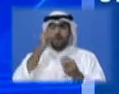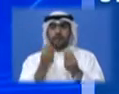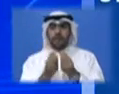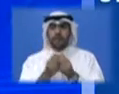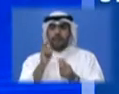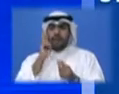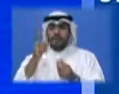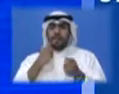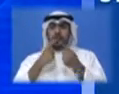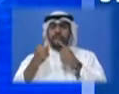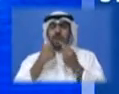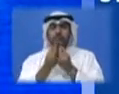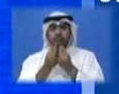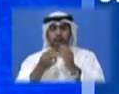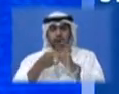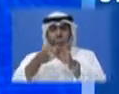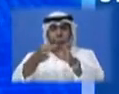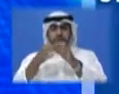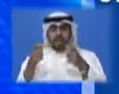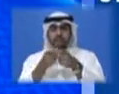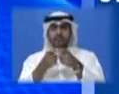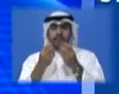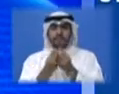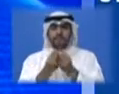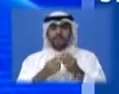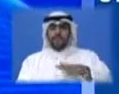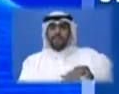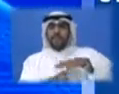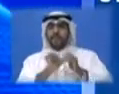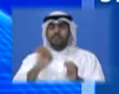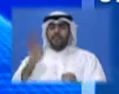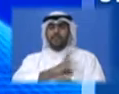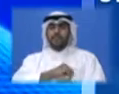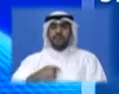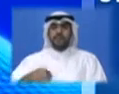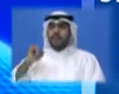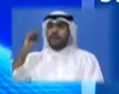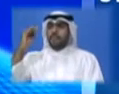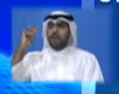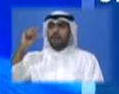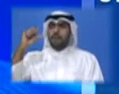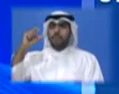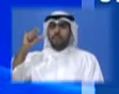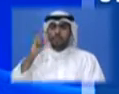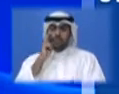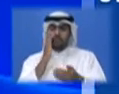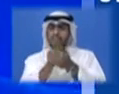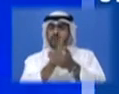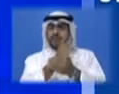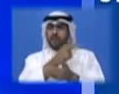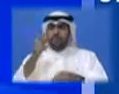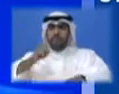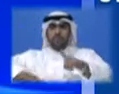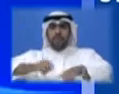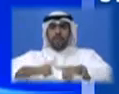ونتائج المداولات التي تمت مع فخامة الرئيس محمود عباس الذي شهد بحث العديد من الملفات الهامة